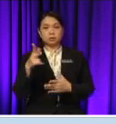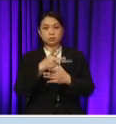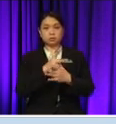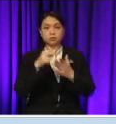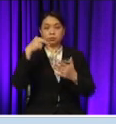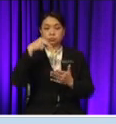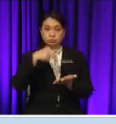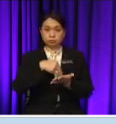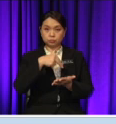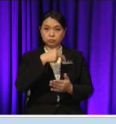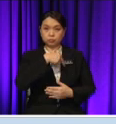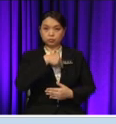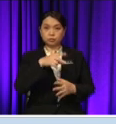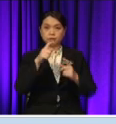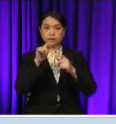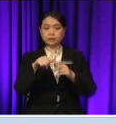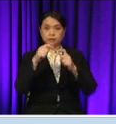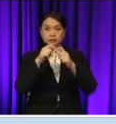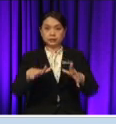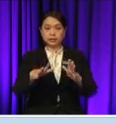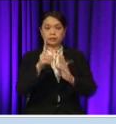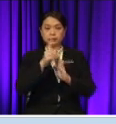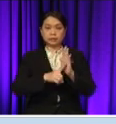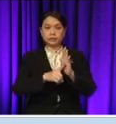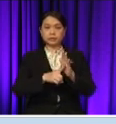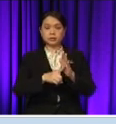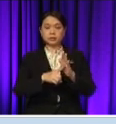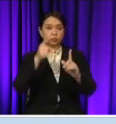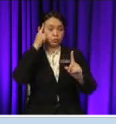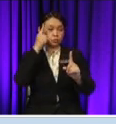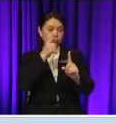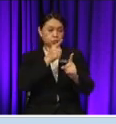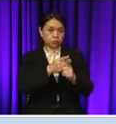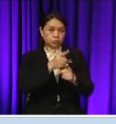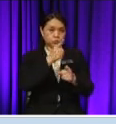telah dipertujui tadi 3 Nisfu Sya'ban